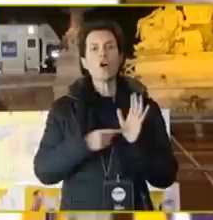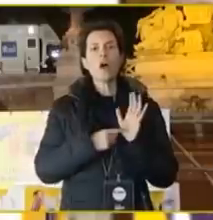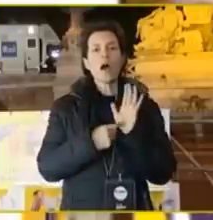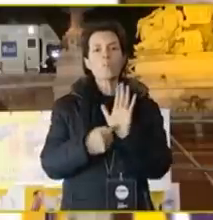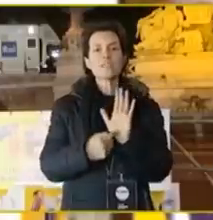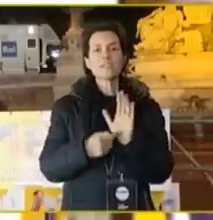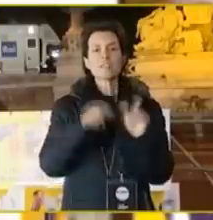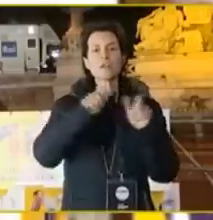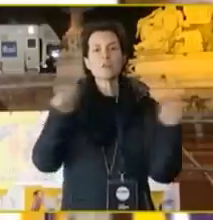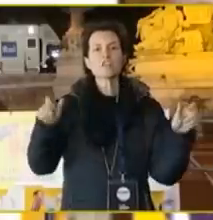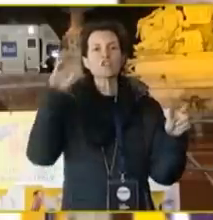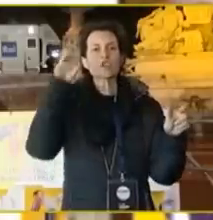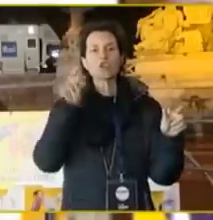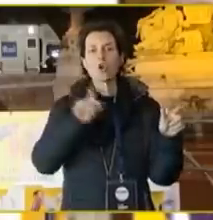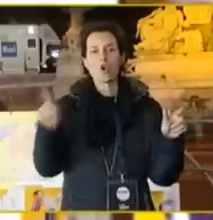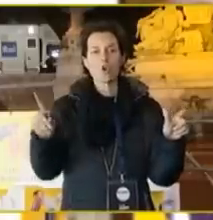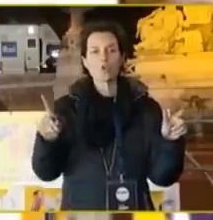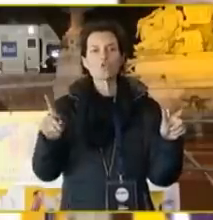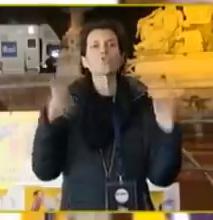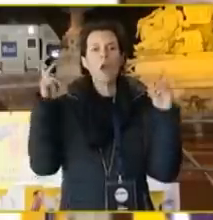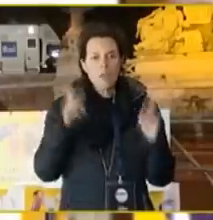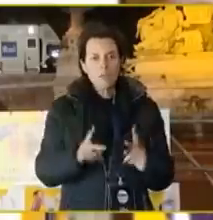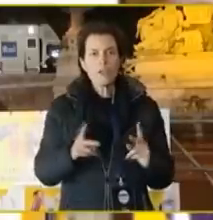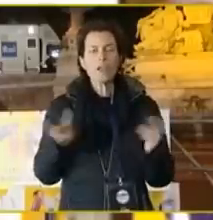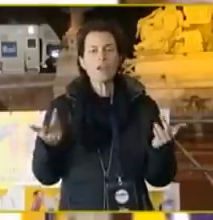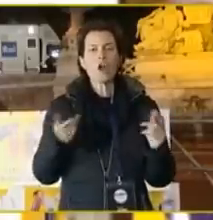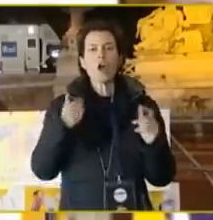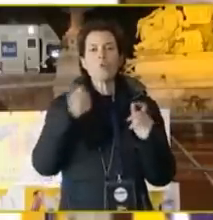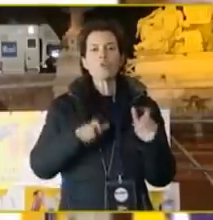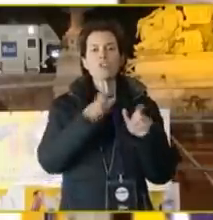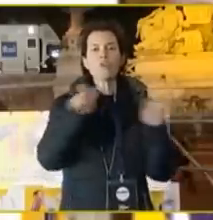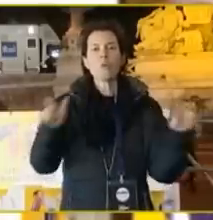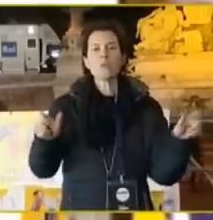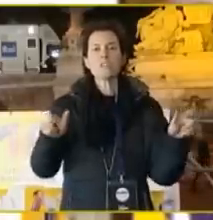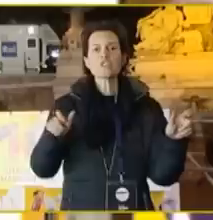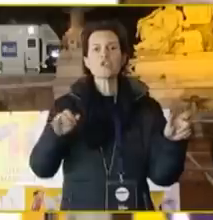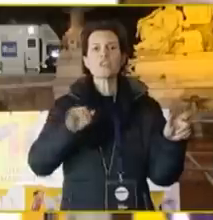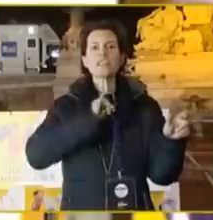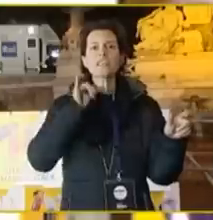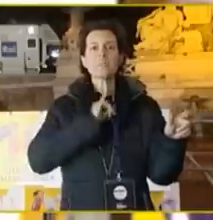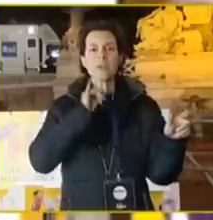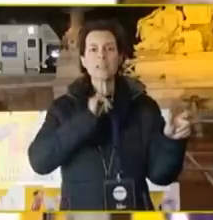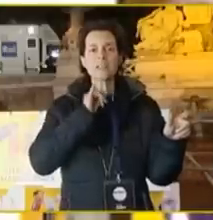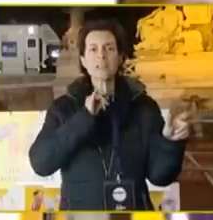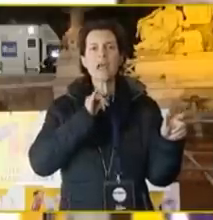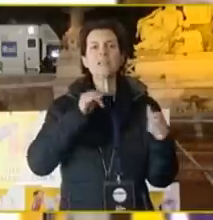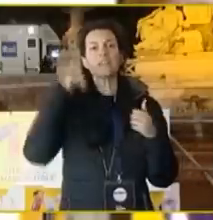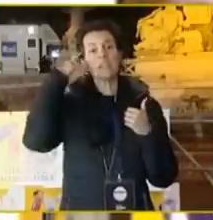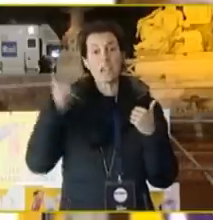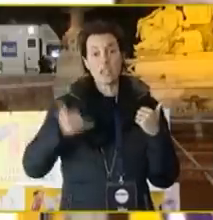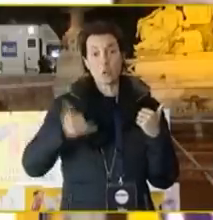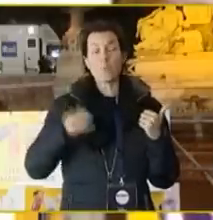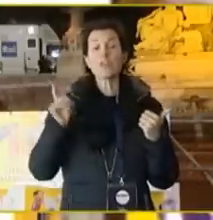sconosciuti sicuramente alle segreterie di partito perché sono persone indipendenti intellettualmente e